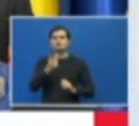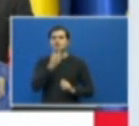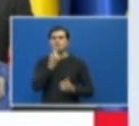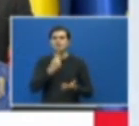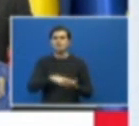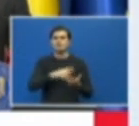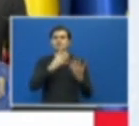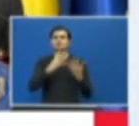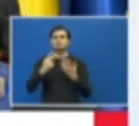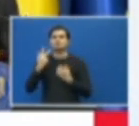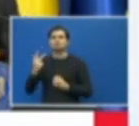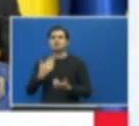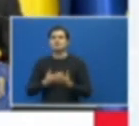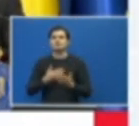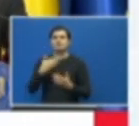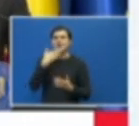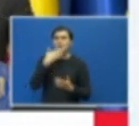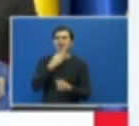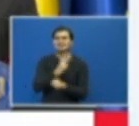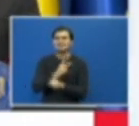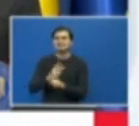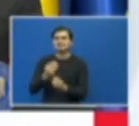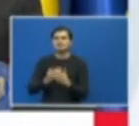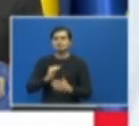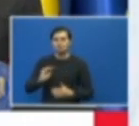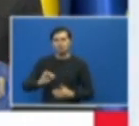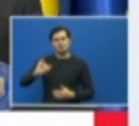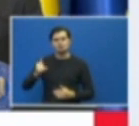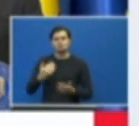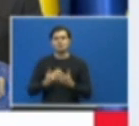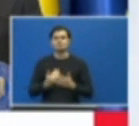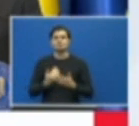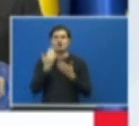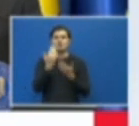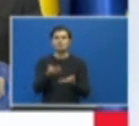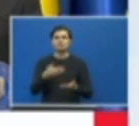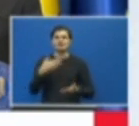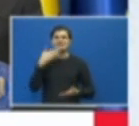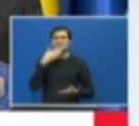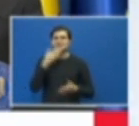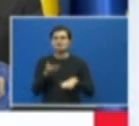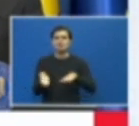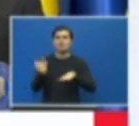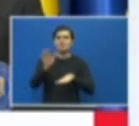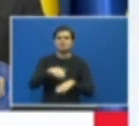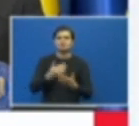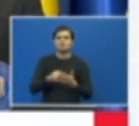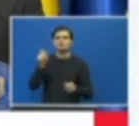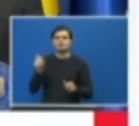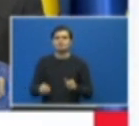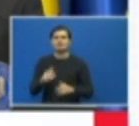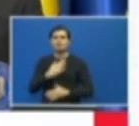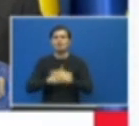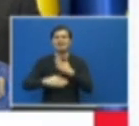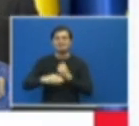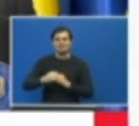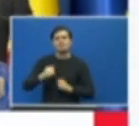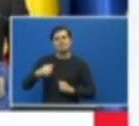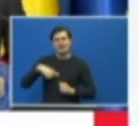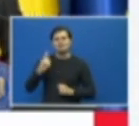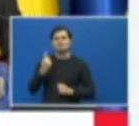Sunt două aspecte aici. Pe de o parte, introducerea acestor formulare. Mai cu seamă românii care pleacă în străinătate sau lucrează în